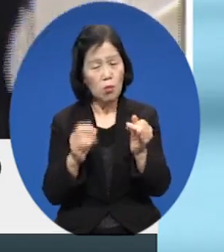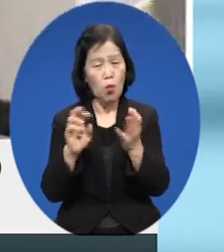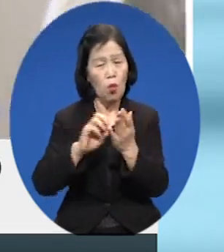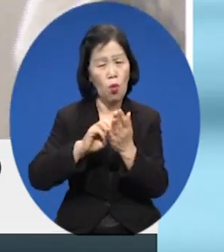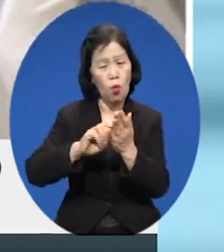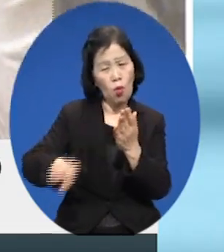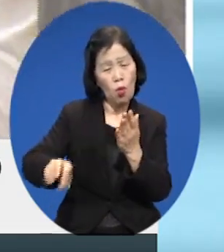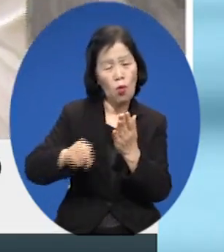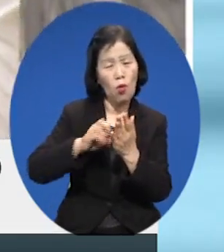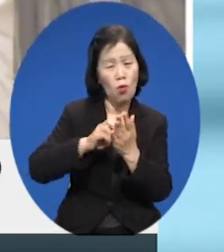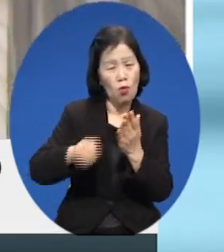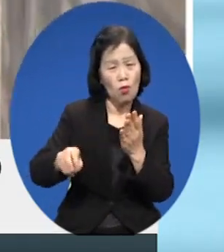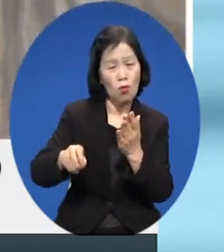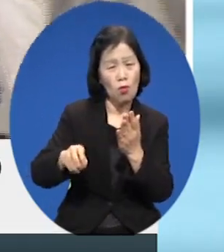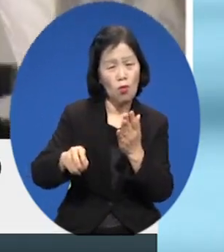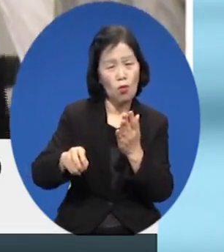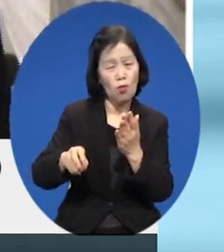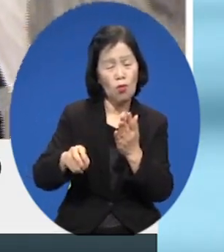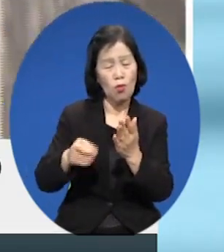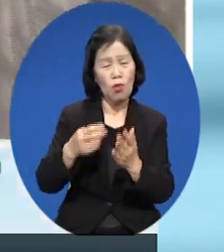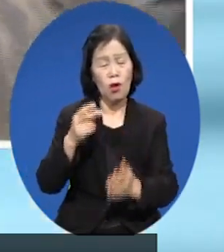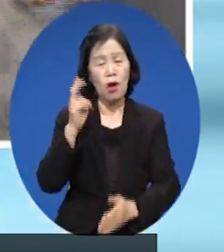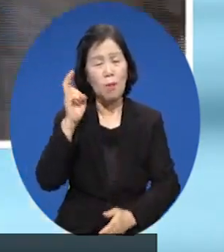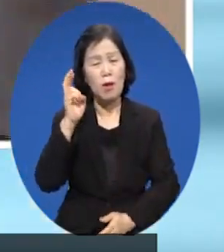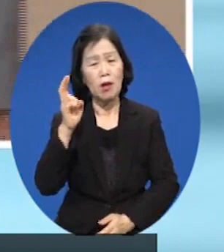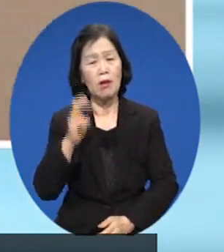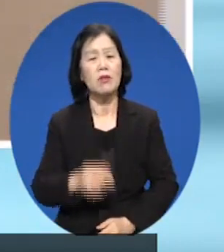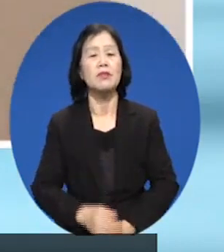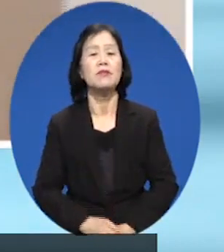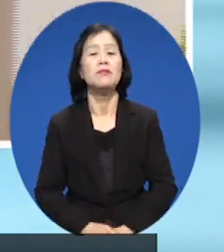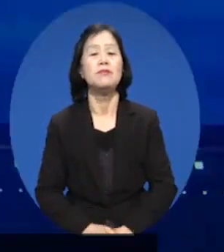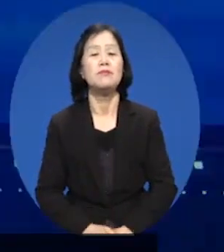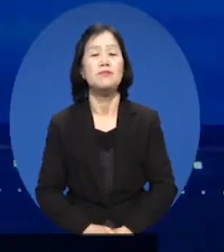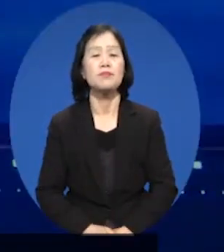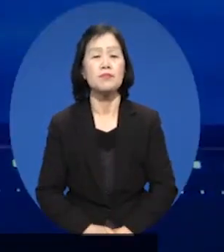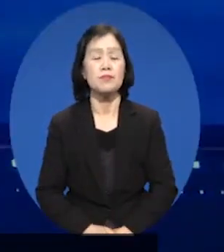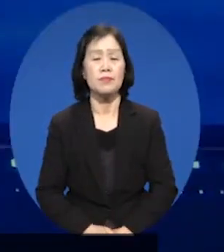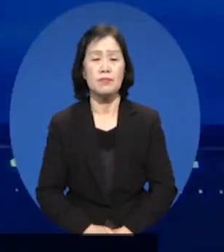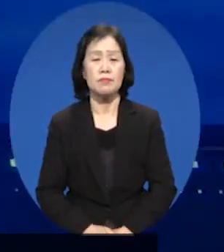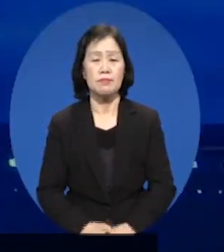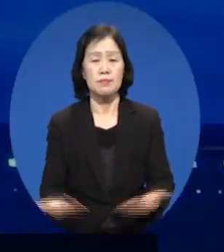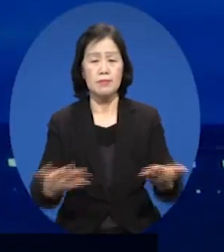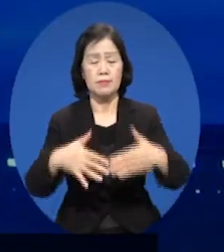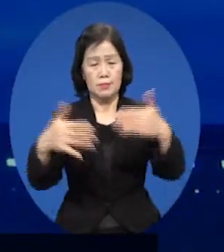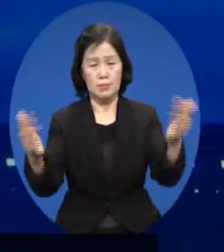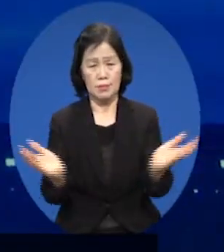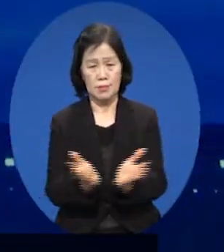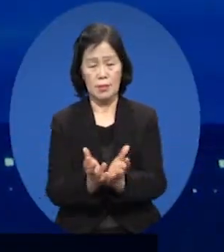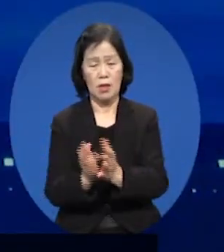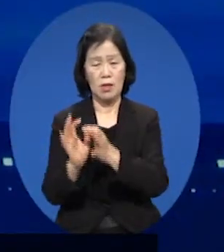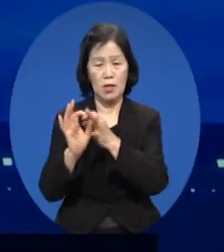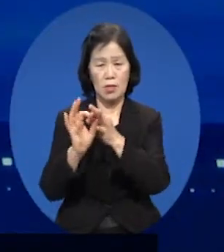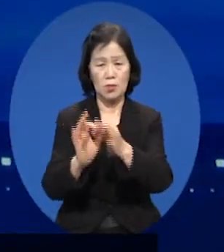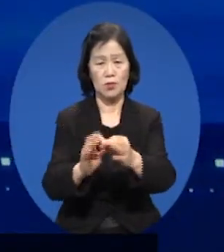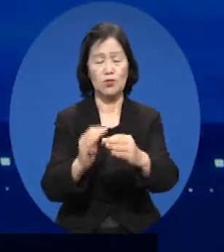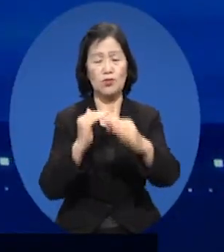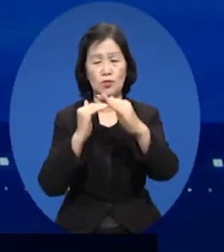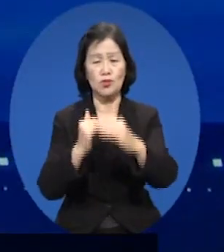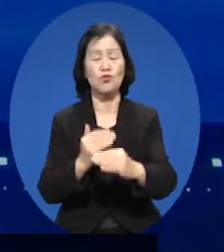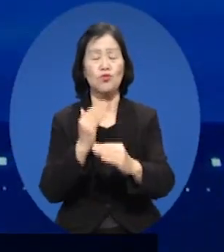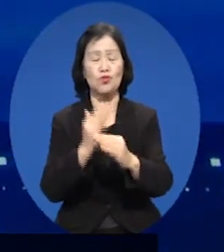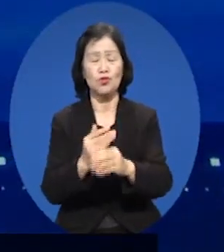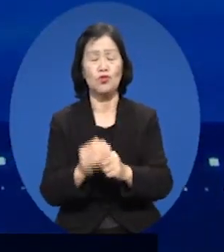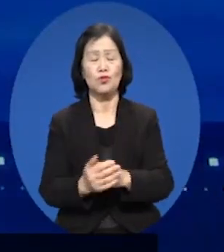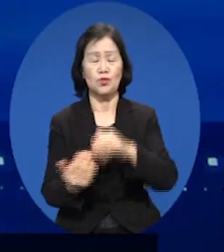게 아닌가 이렇게 결론 내릴 수도 있습니다 그렇군요 일단 노동당 당 대회 가 계속해서 진행 중입니다